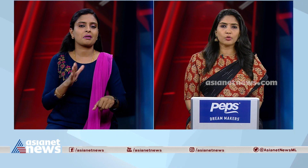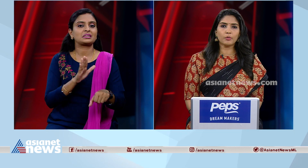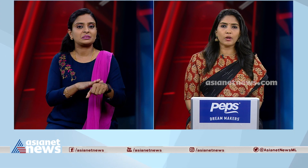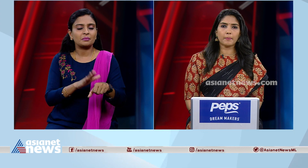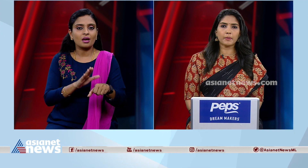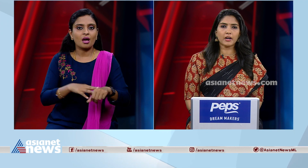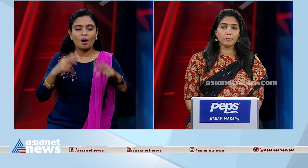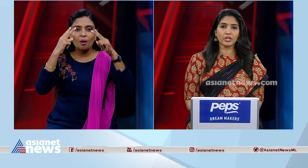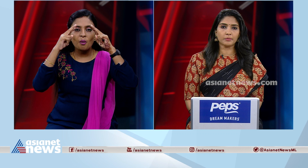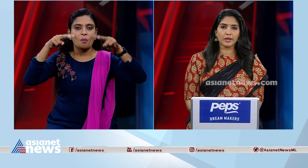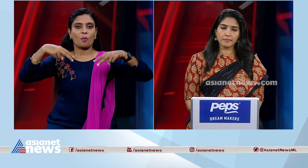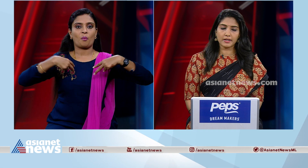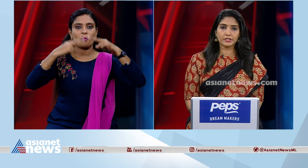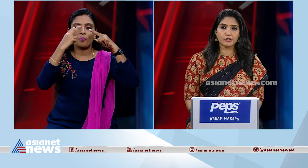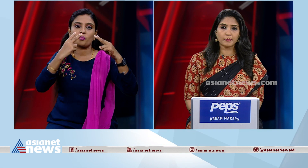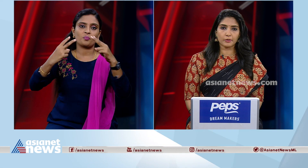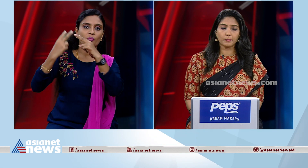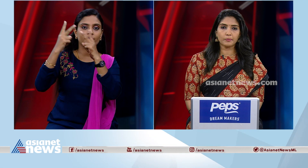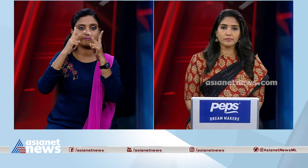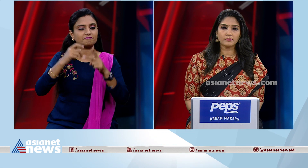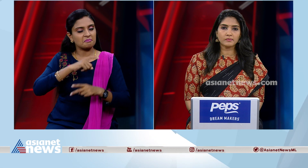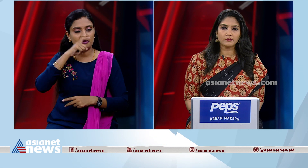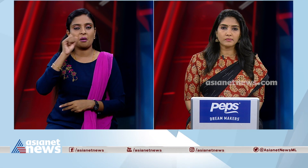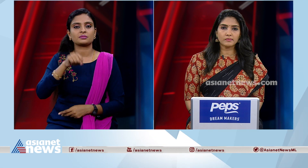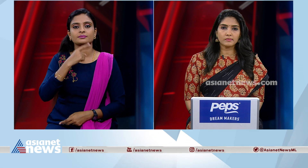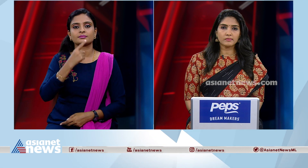തിരിഞ്ഞു നോക്കുമ്പോൾ അഭിമാനമുണ്ടെന്നും എം പി രാജേഷ് പറഞ്ഞു.